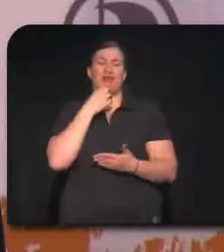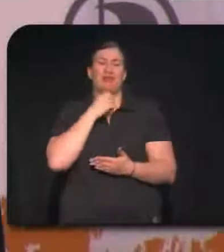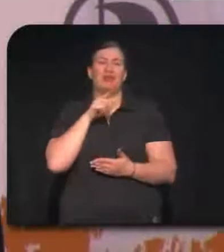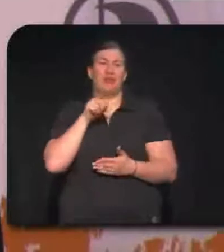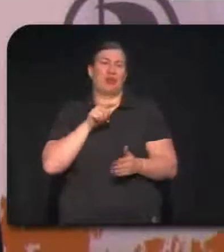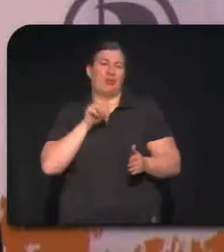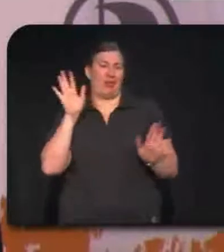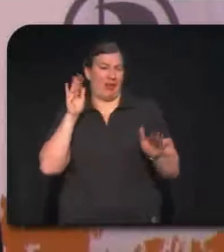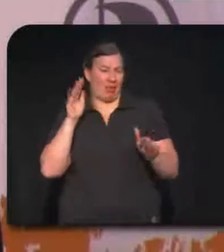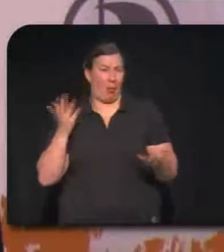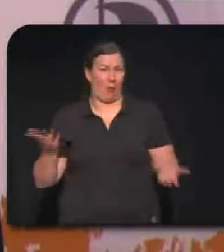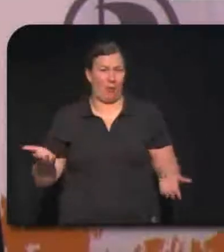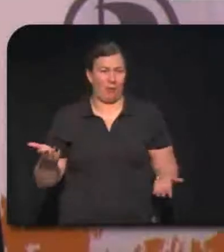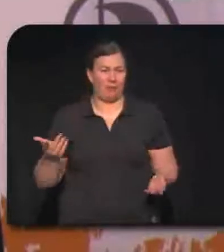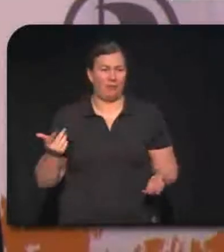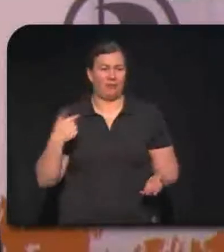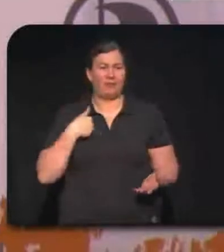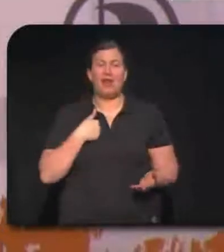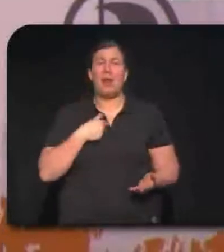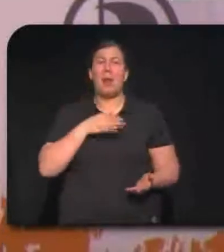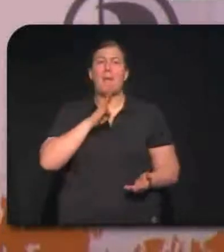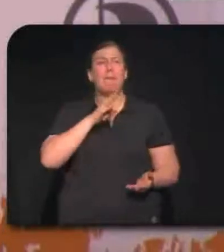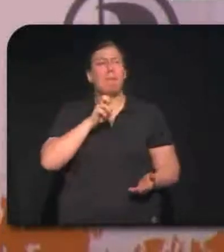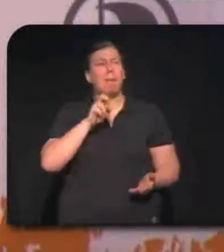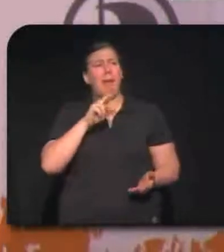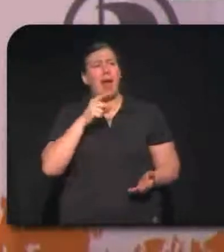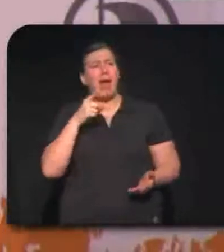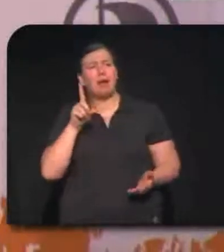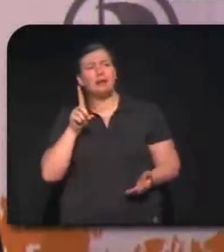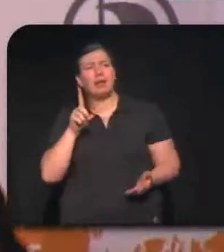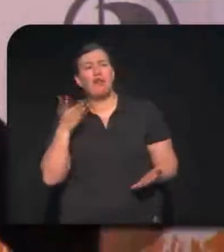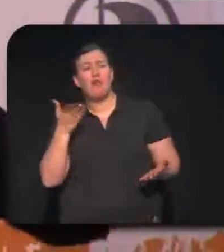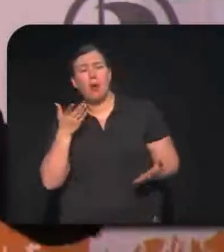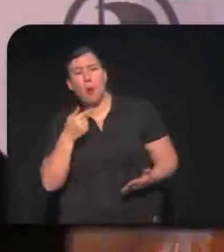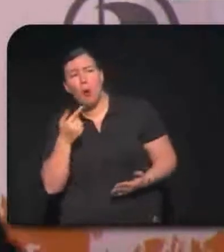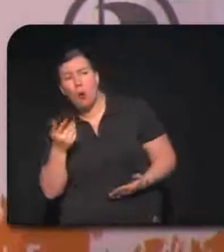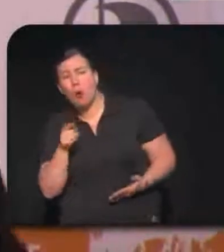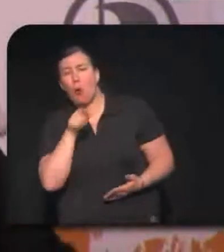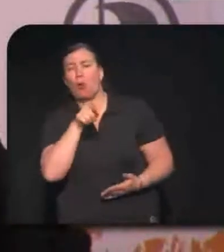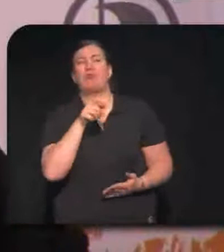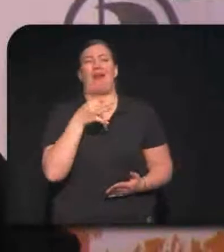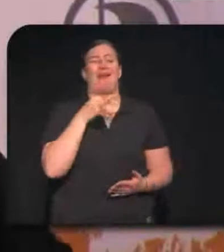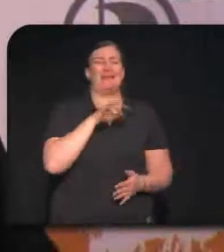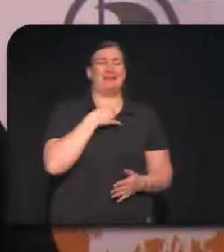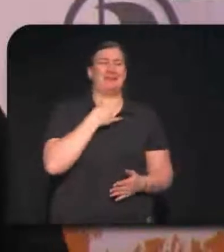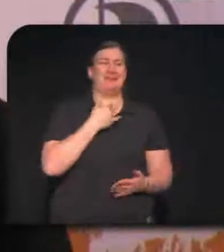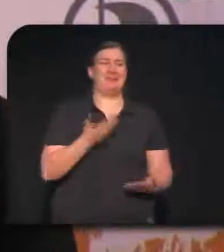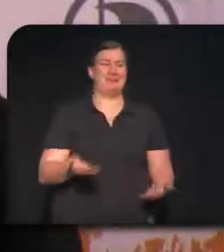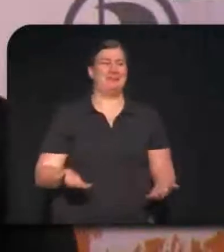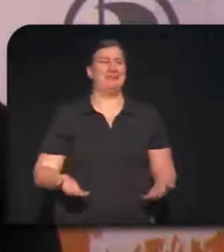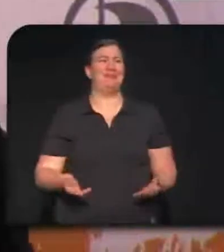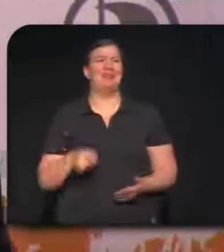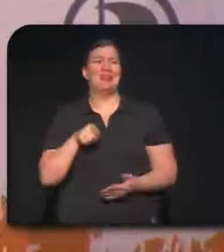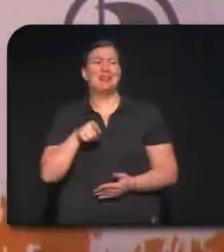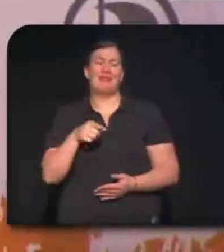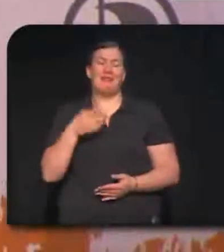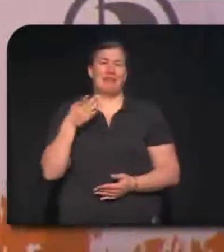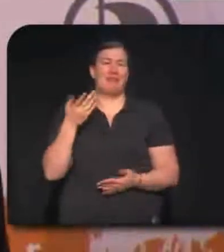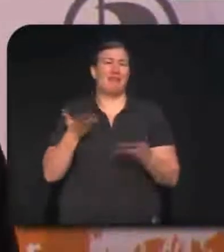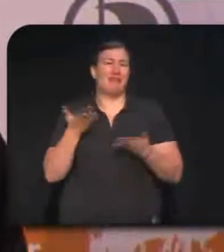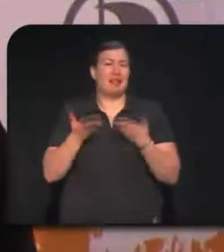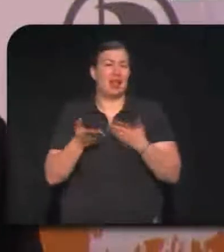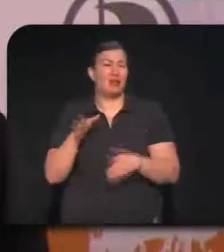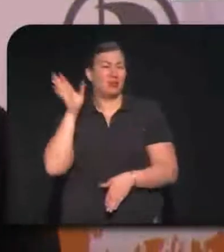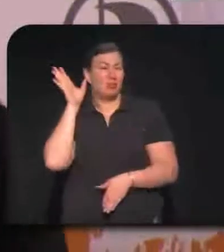heute auch noch nicht gesehen Bernd wo bist du also das wird da sicherlich auch so nebenher mitbekommen